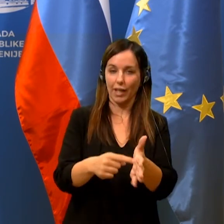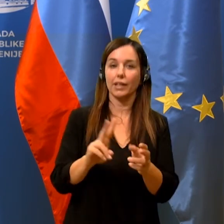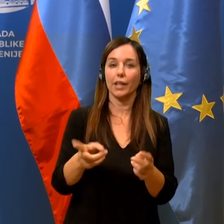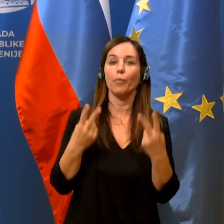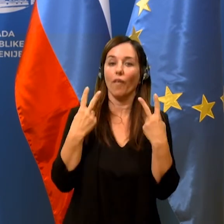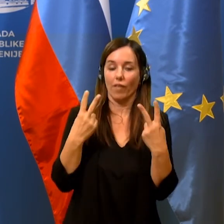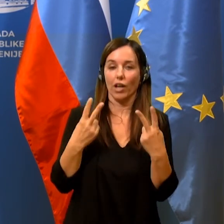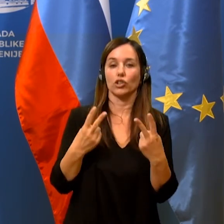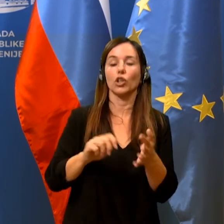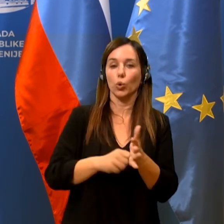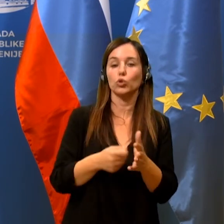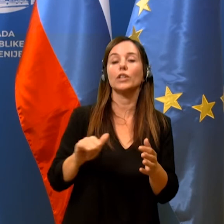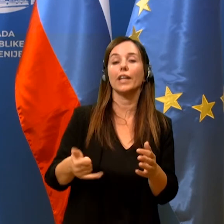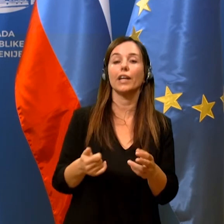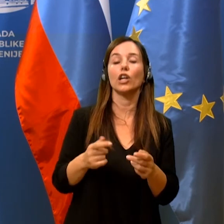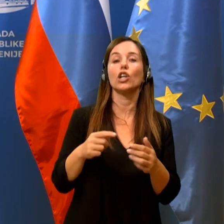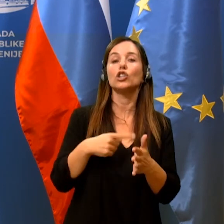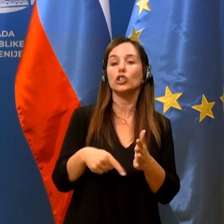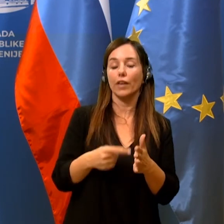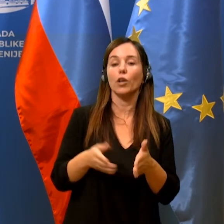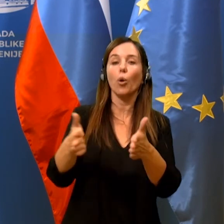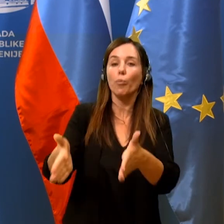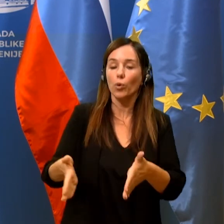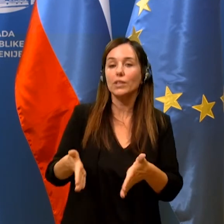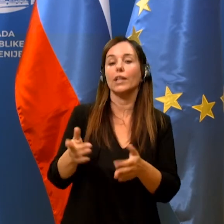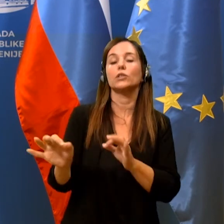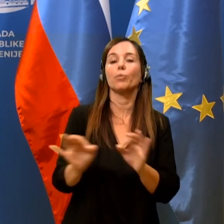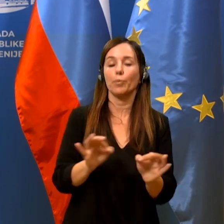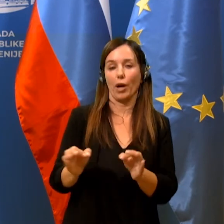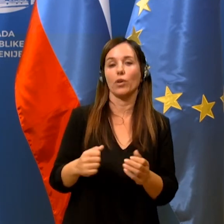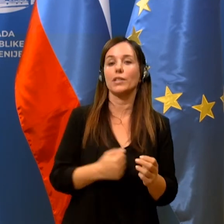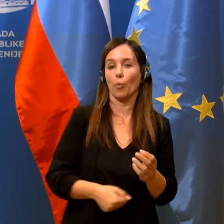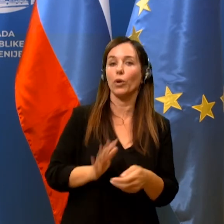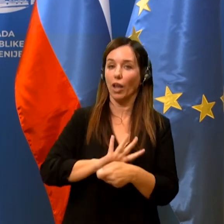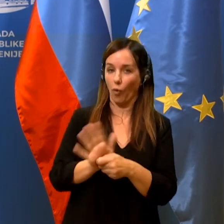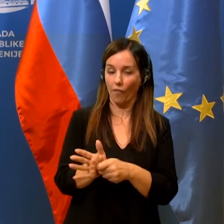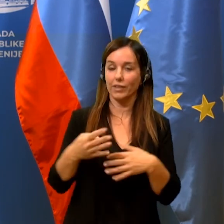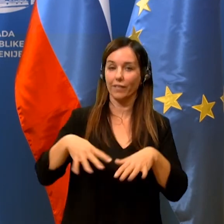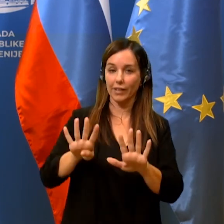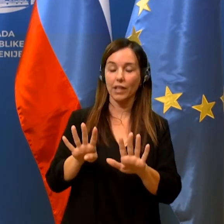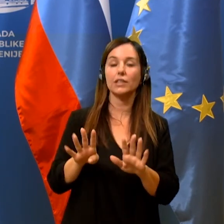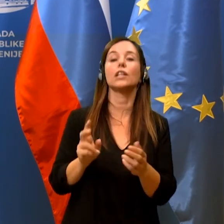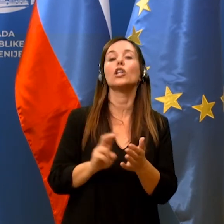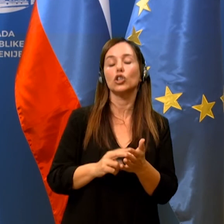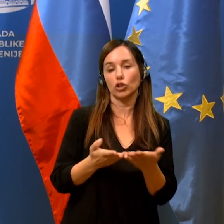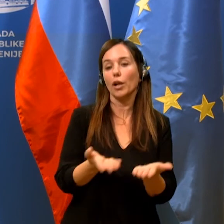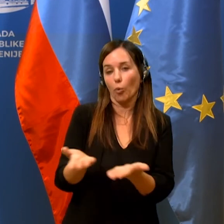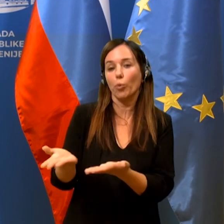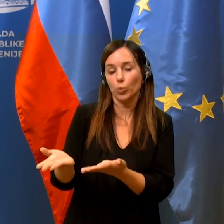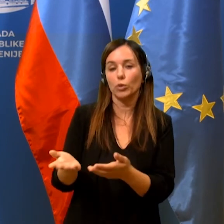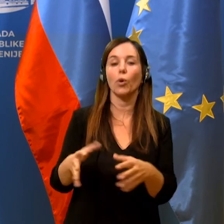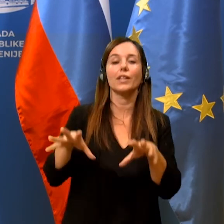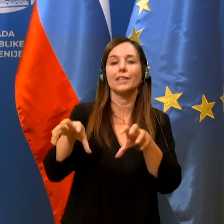je ključen, pa je število postelj, ki jih imajo za obolele za COVID-19 še na voljo oziroma zasedene